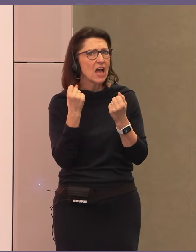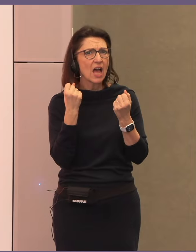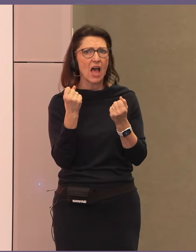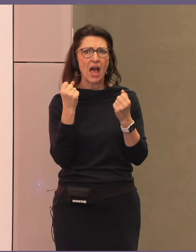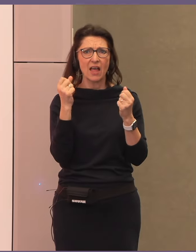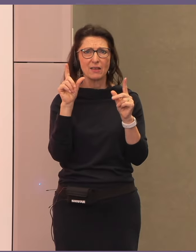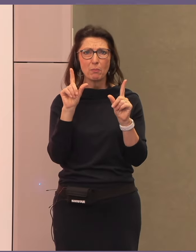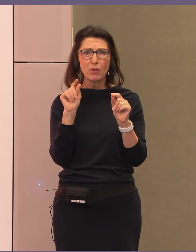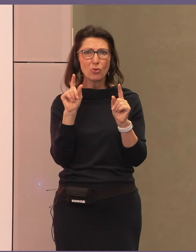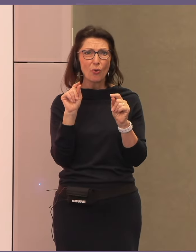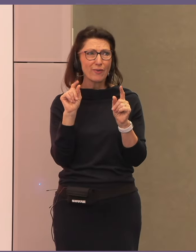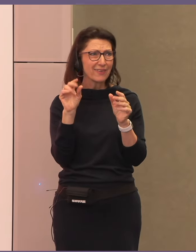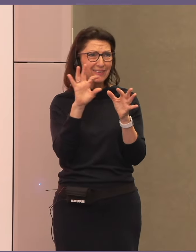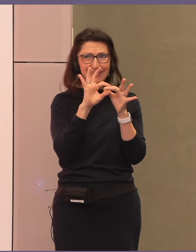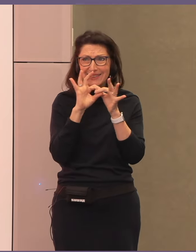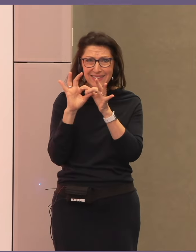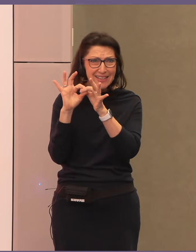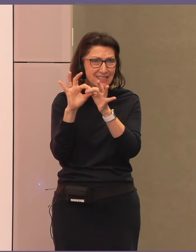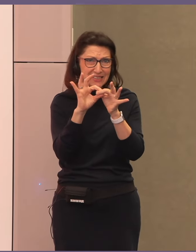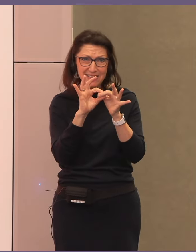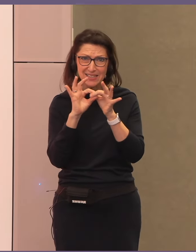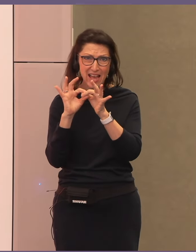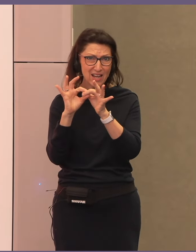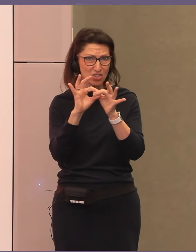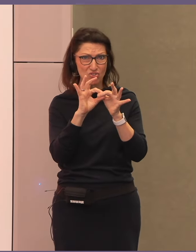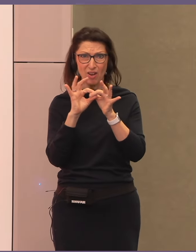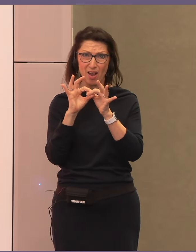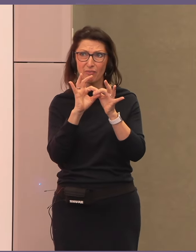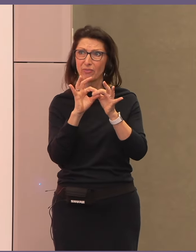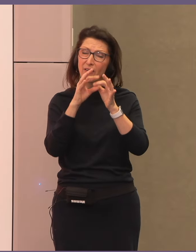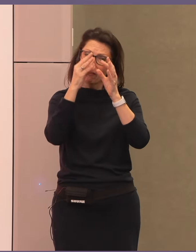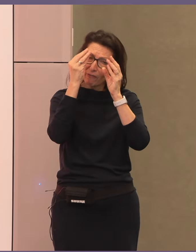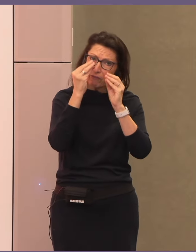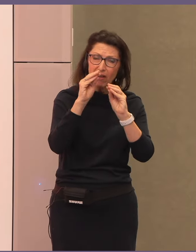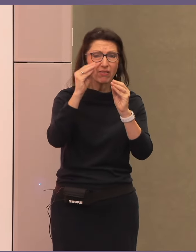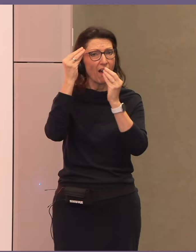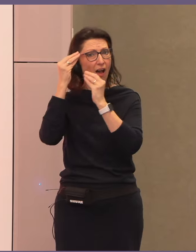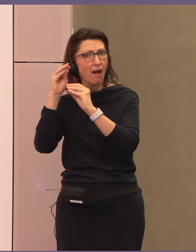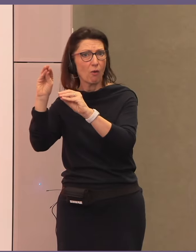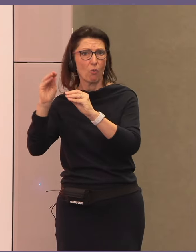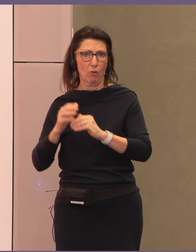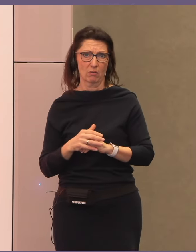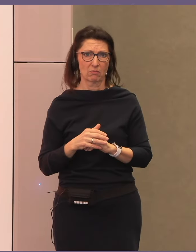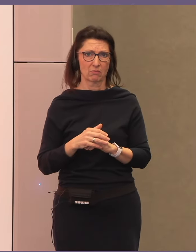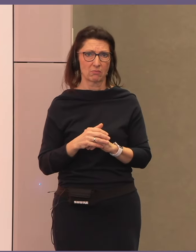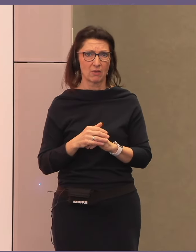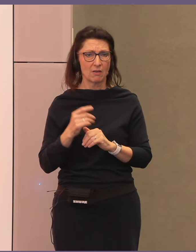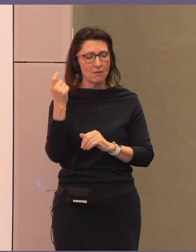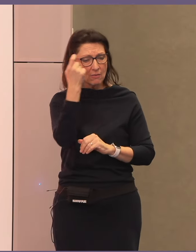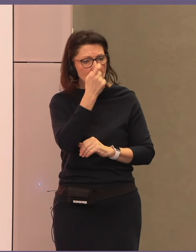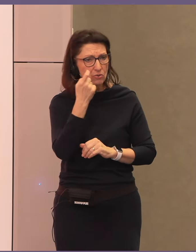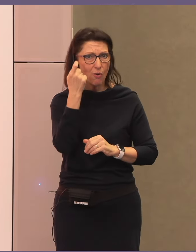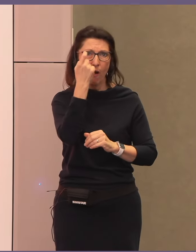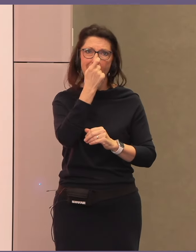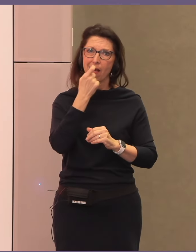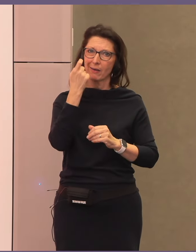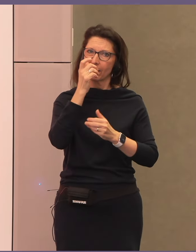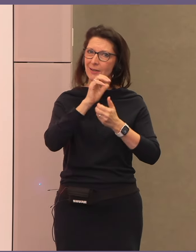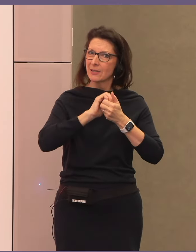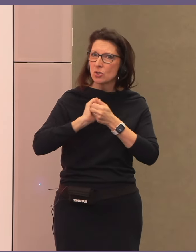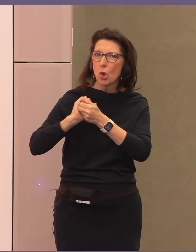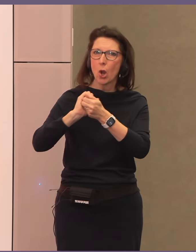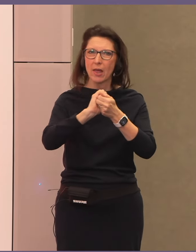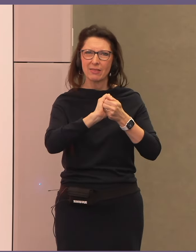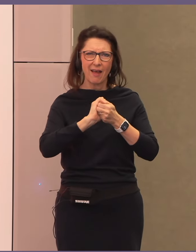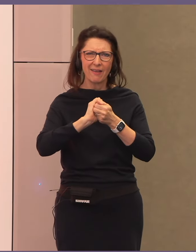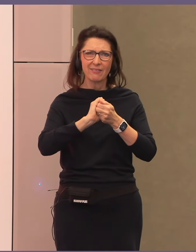kollektives oder gesellschaftliches Vertrauen, dass Sorge und Solidarität allen Mitgliedern der Gesellschaft